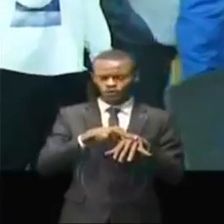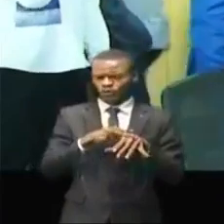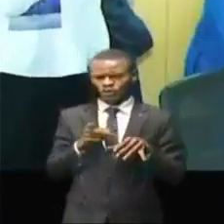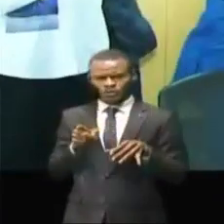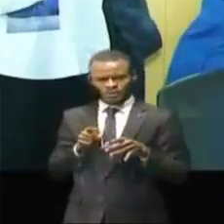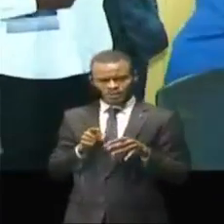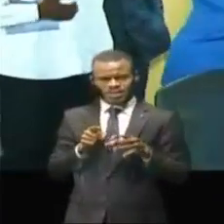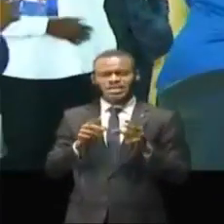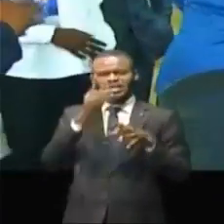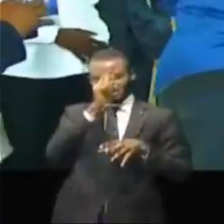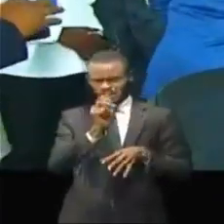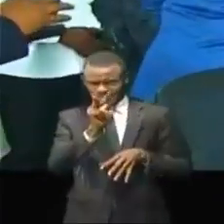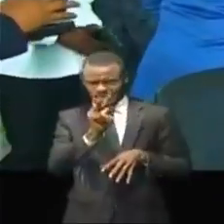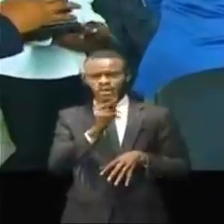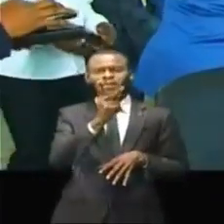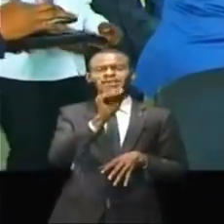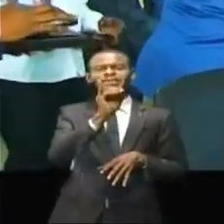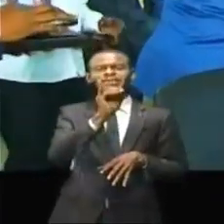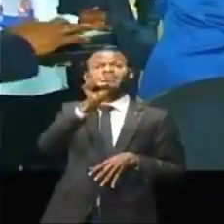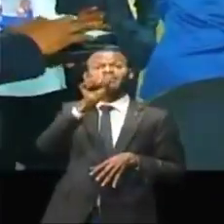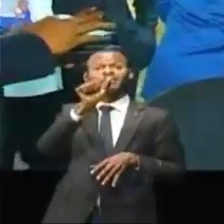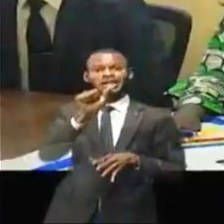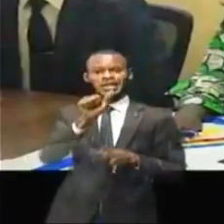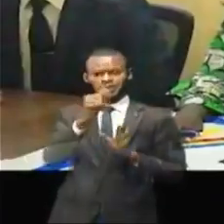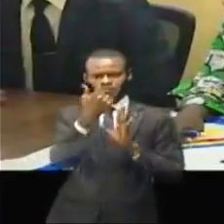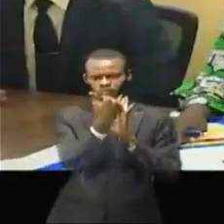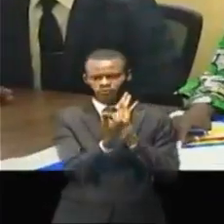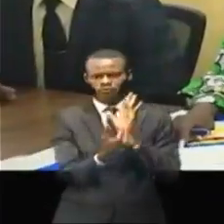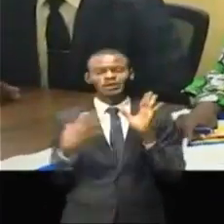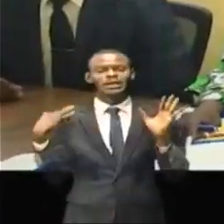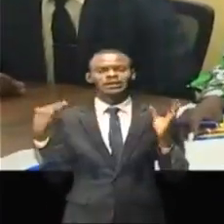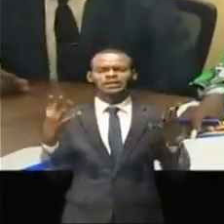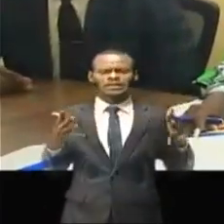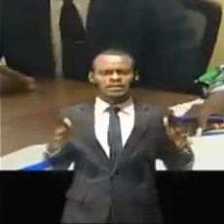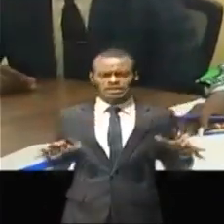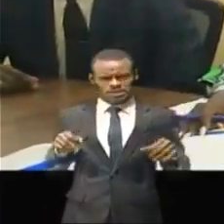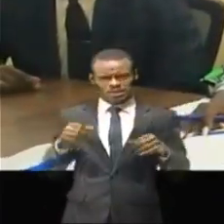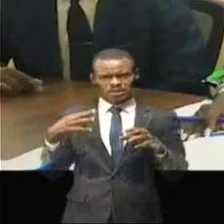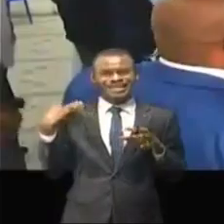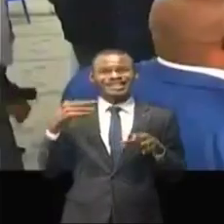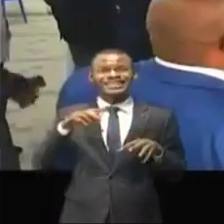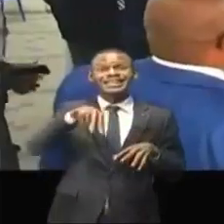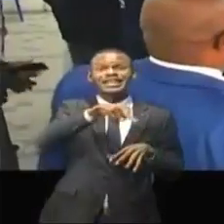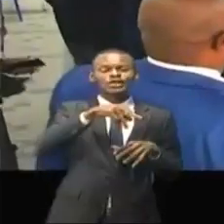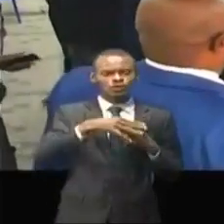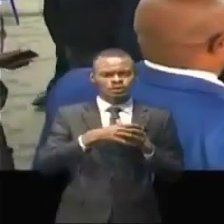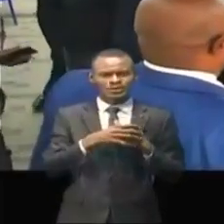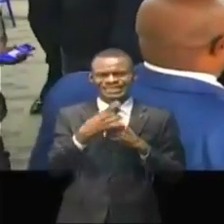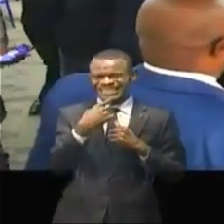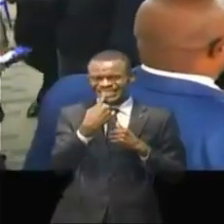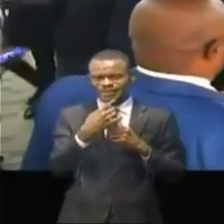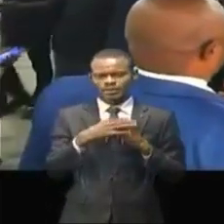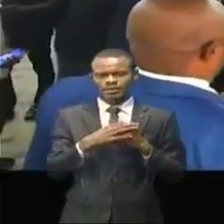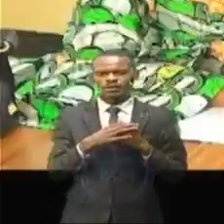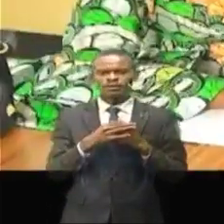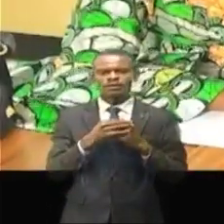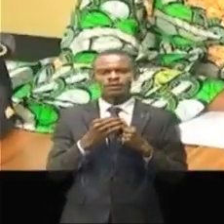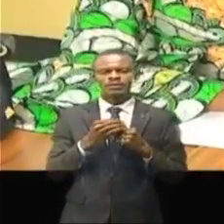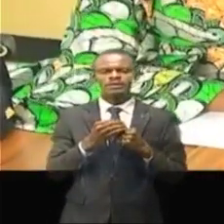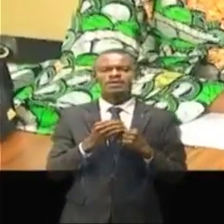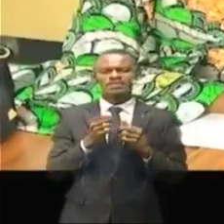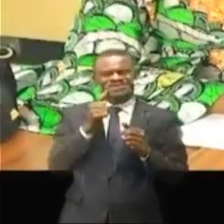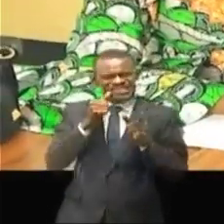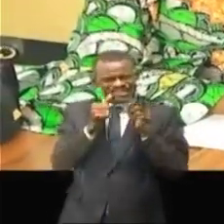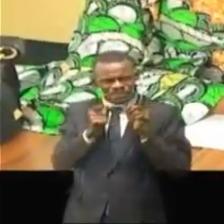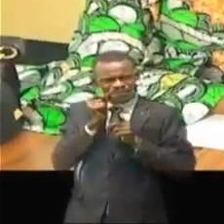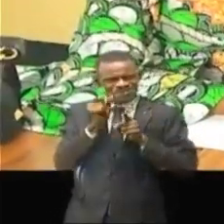députation nationale. Sur la liste des potentiels candidats figure Isabelle Kibasa Maliba Tshisekedi.